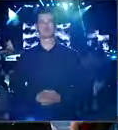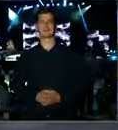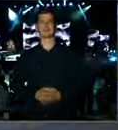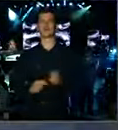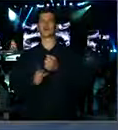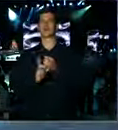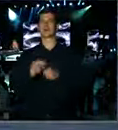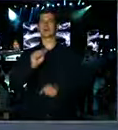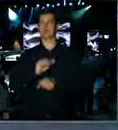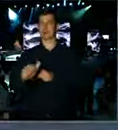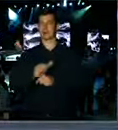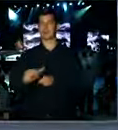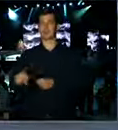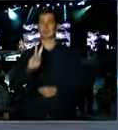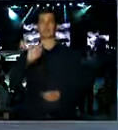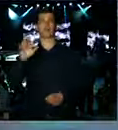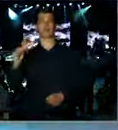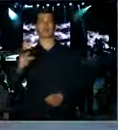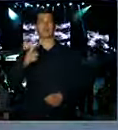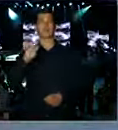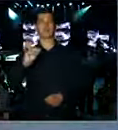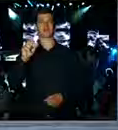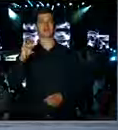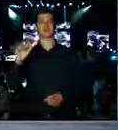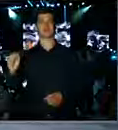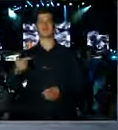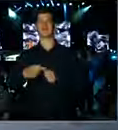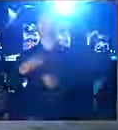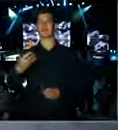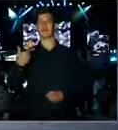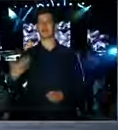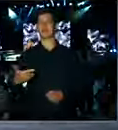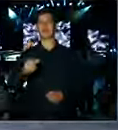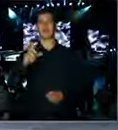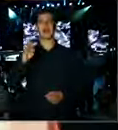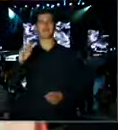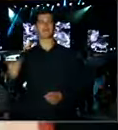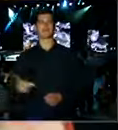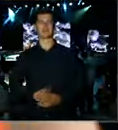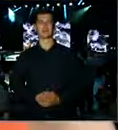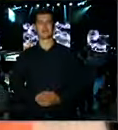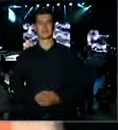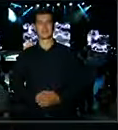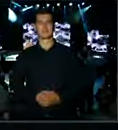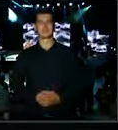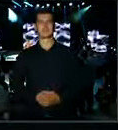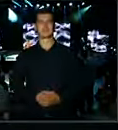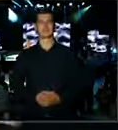Z numerem 11 Violeta Więckowska, lat 24. Skawina!